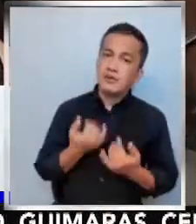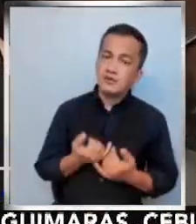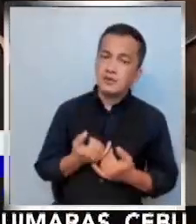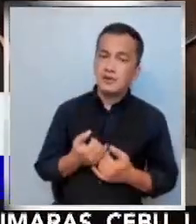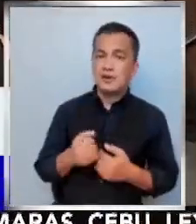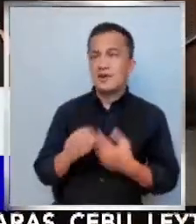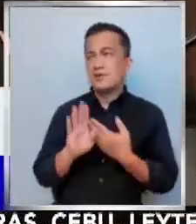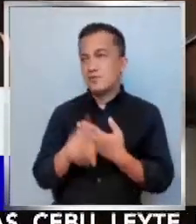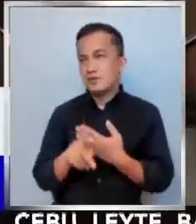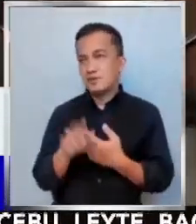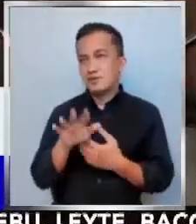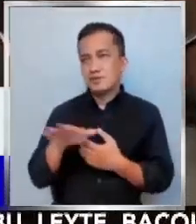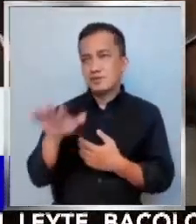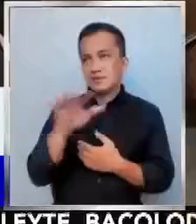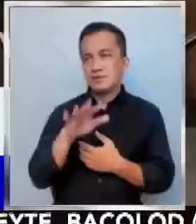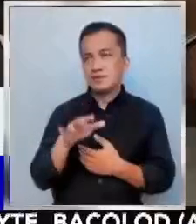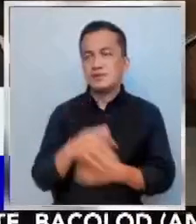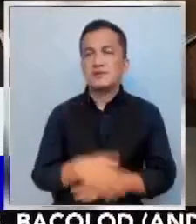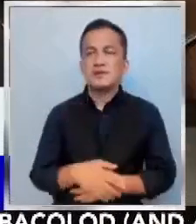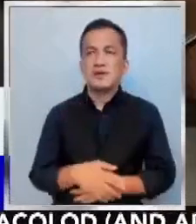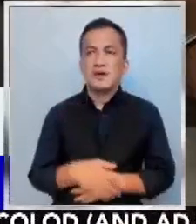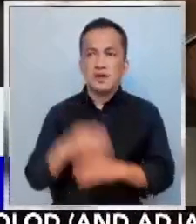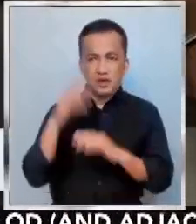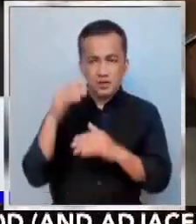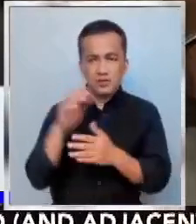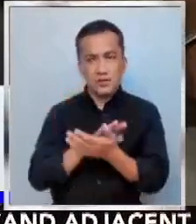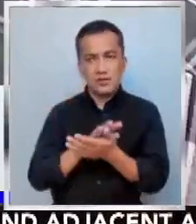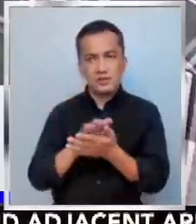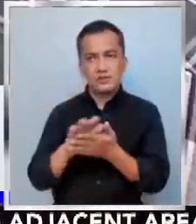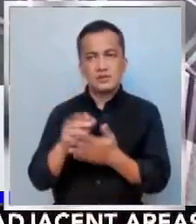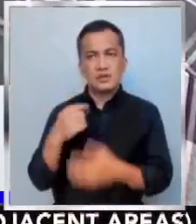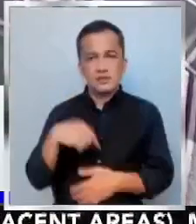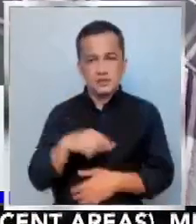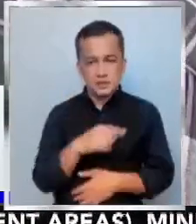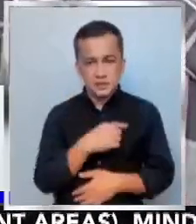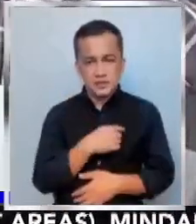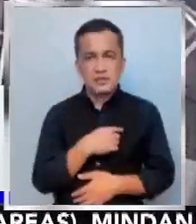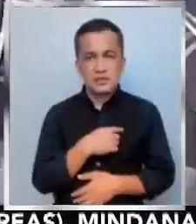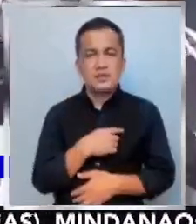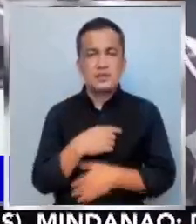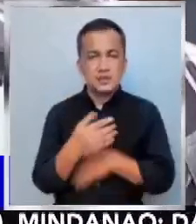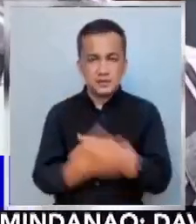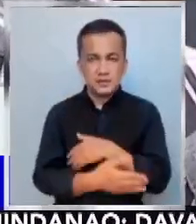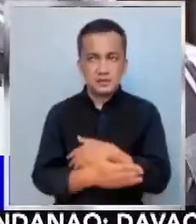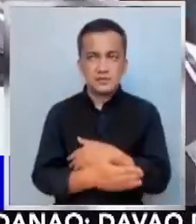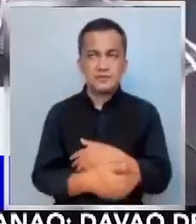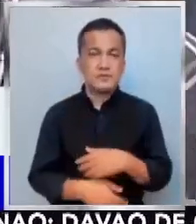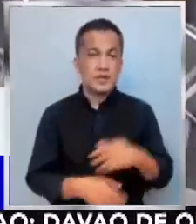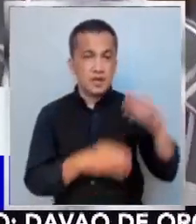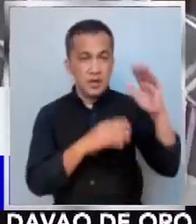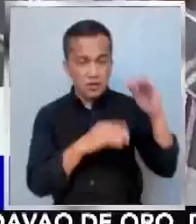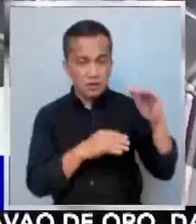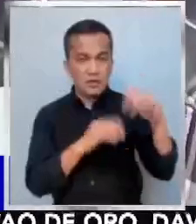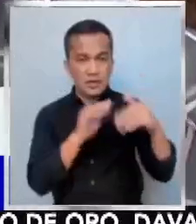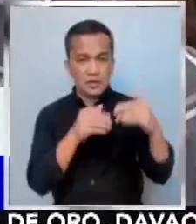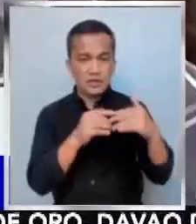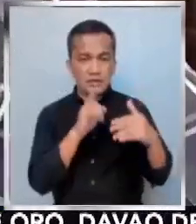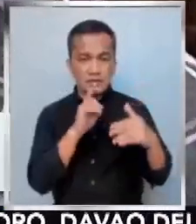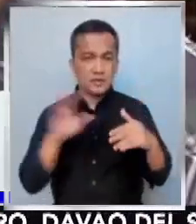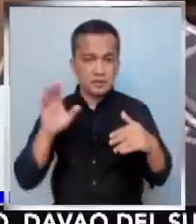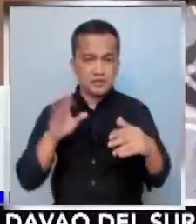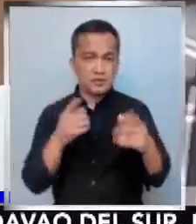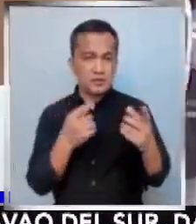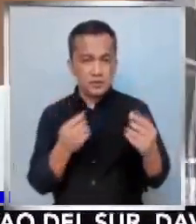sa ano natin. Sana maayos na po yung ano natin sa gobyerno natin. Sana lahat po ng napangako niya, matupad niya po, magawa niya